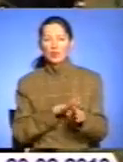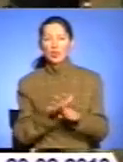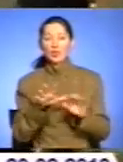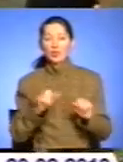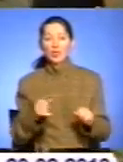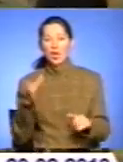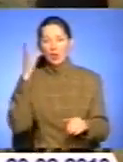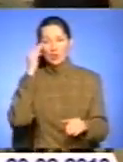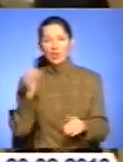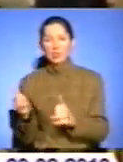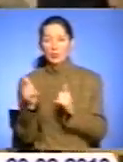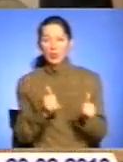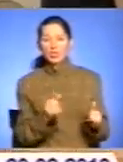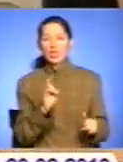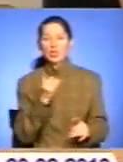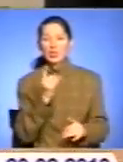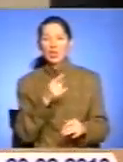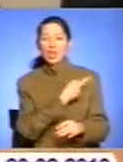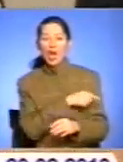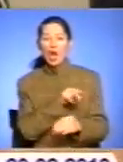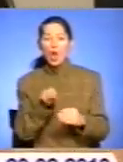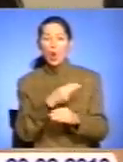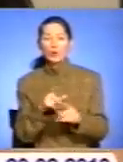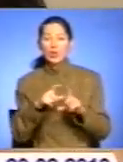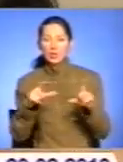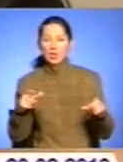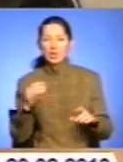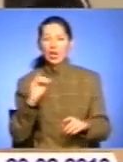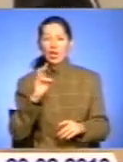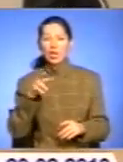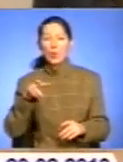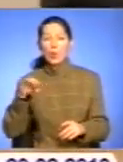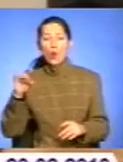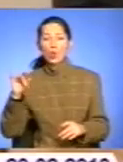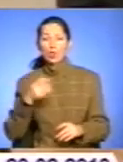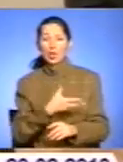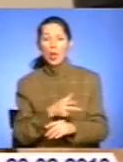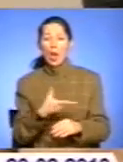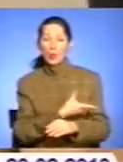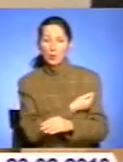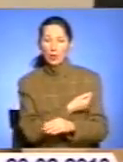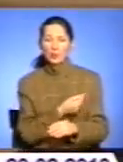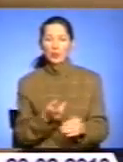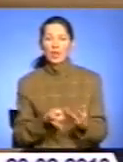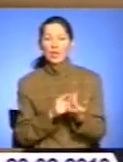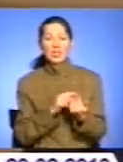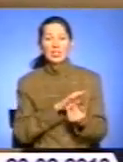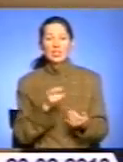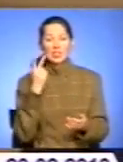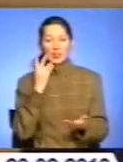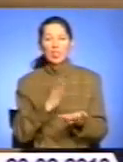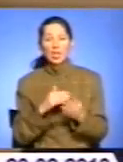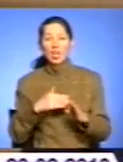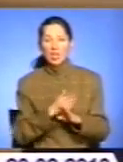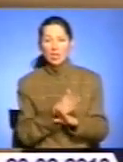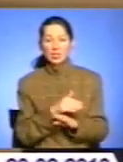перш за все дитячі лікувальні заклади імунобіологічними препаратами. Утім, достатня кількість не завжди поєднується з належною якістю. Що після